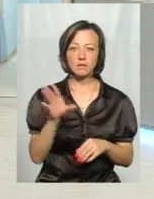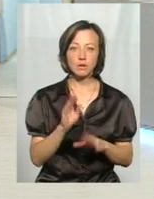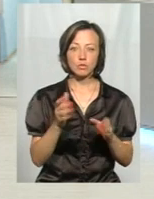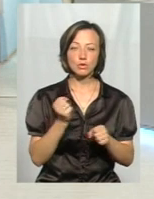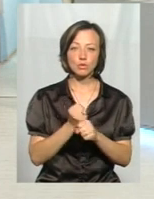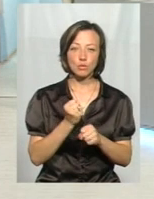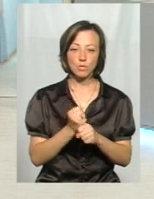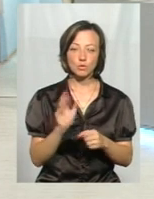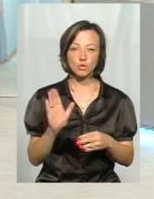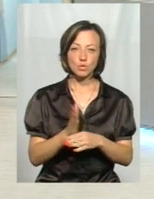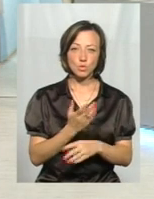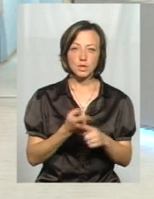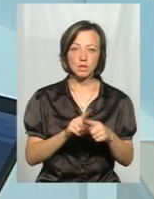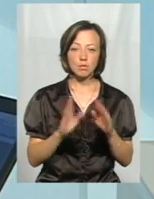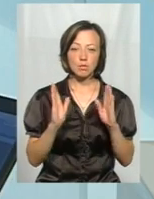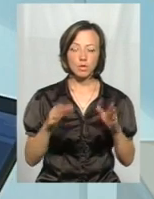для того, щоб усунути,